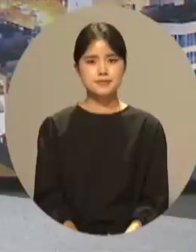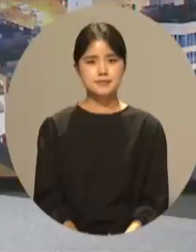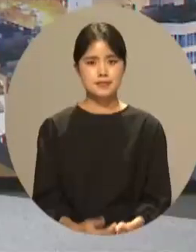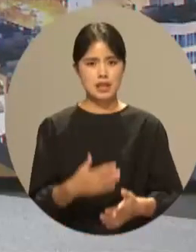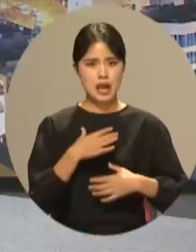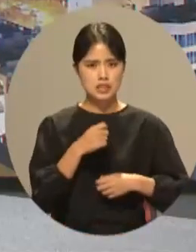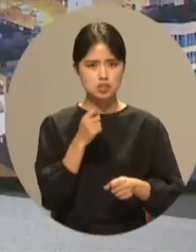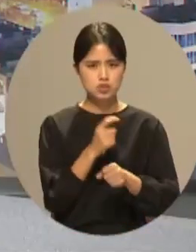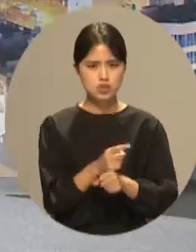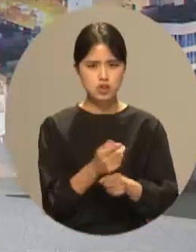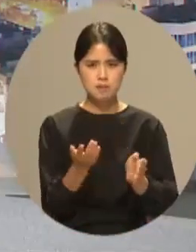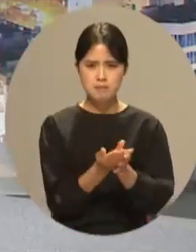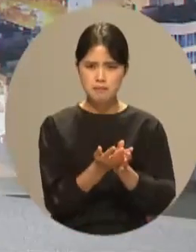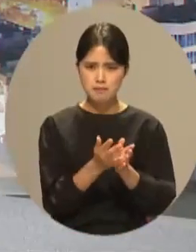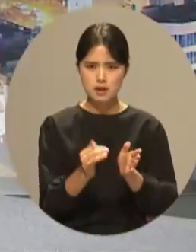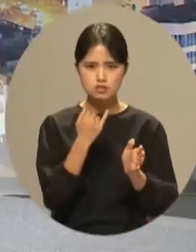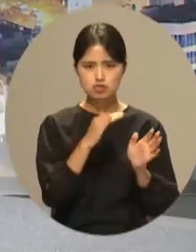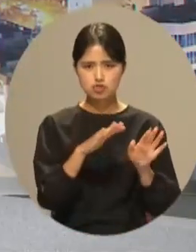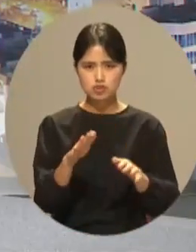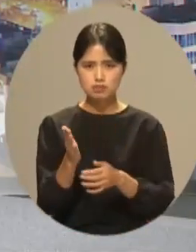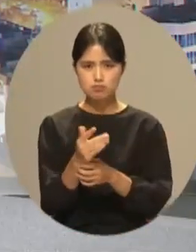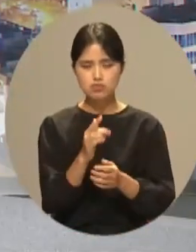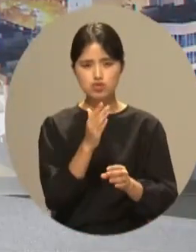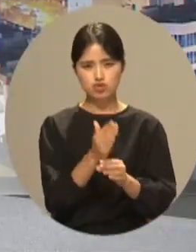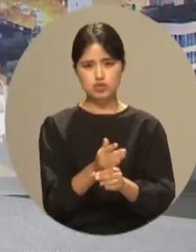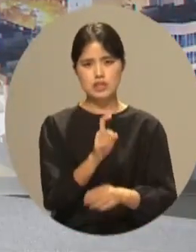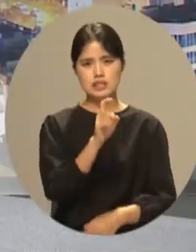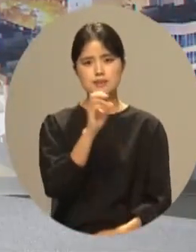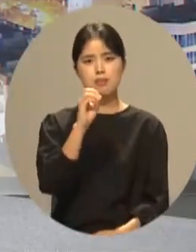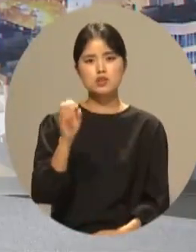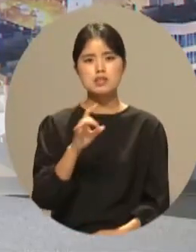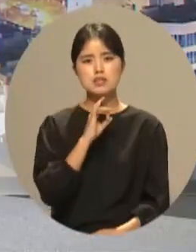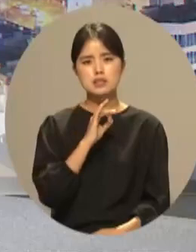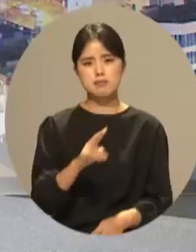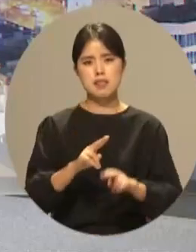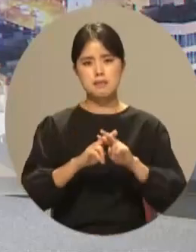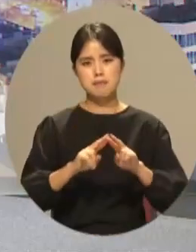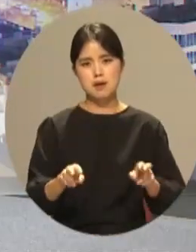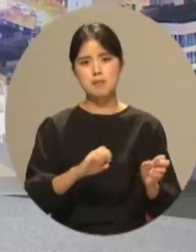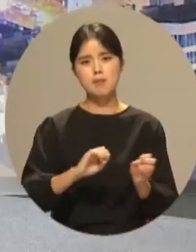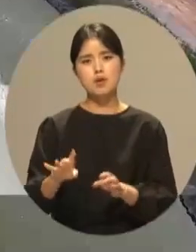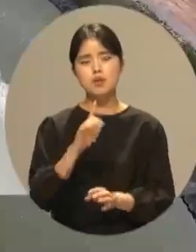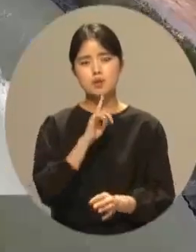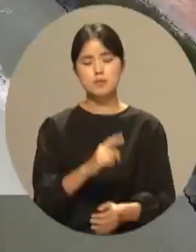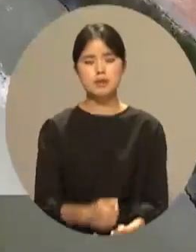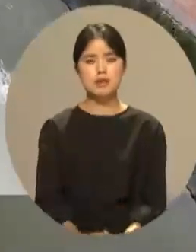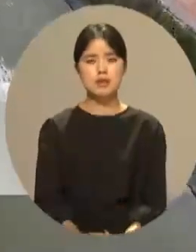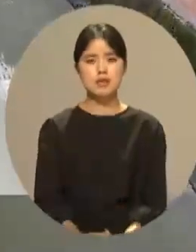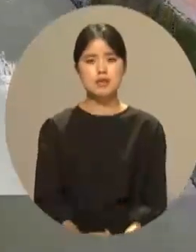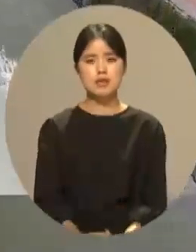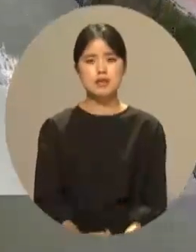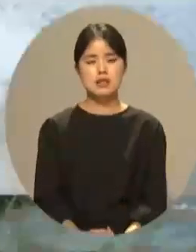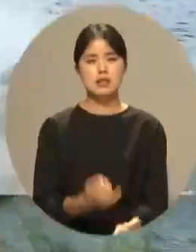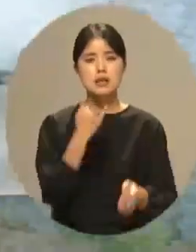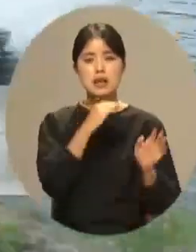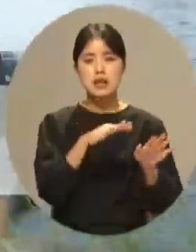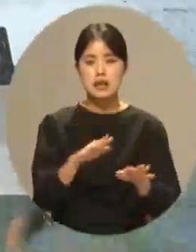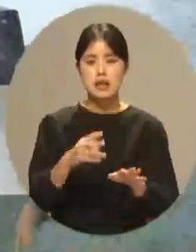안정성의 부적합 판정을 받은 수산물 가운데 10%만이 폐기처분되는 것으로 드러났습니다 해양수산부가